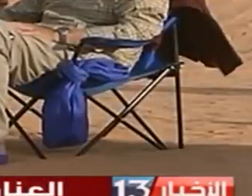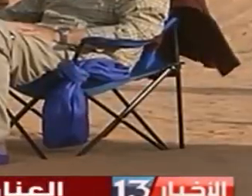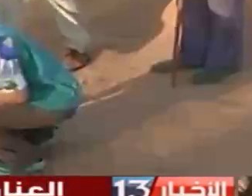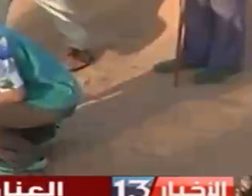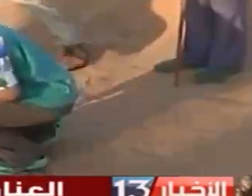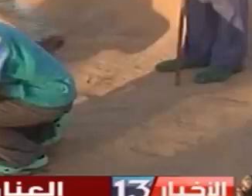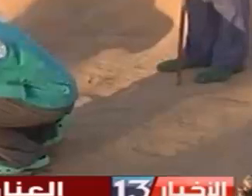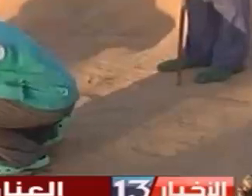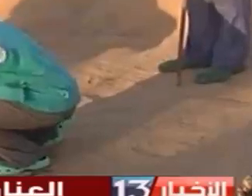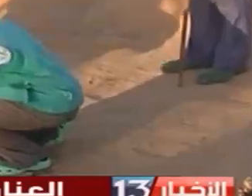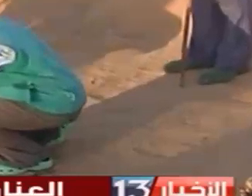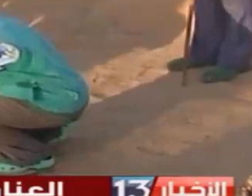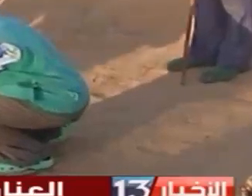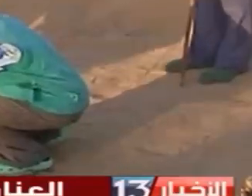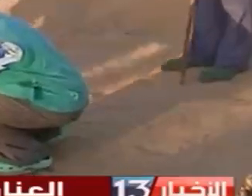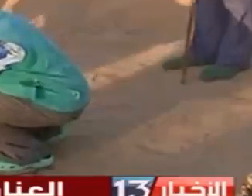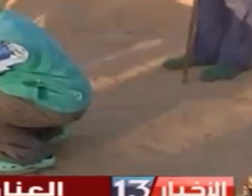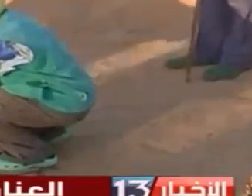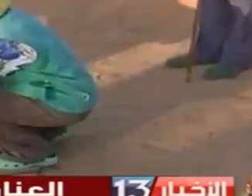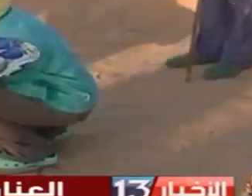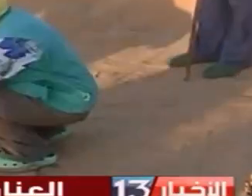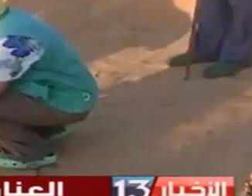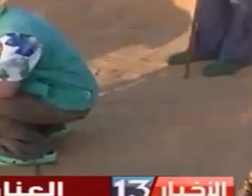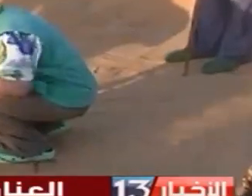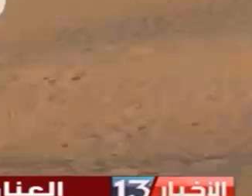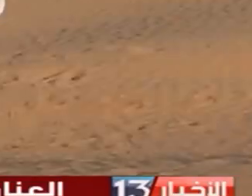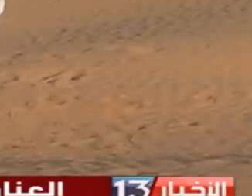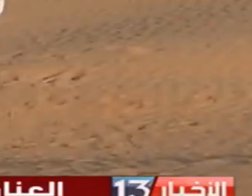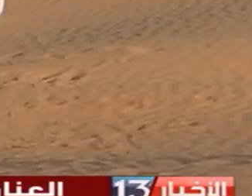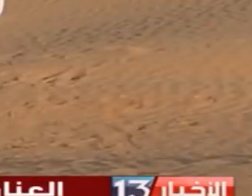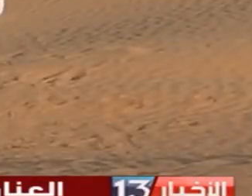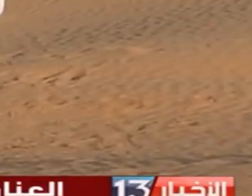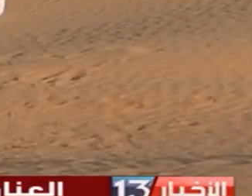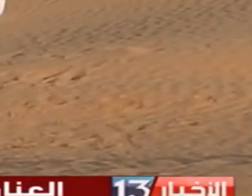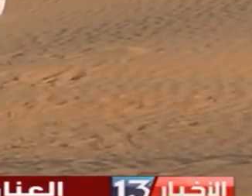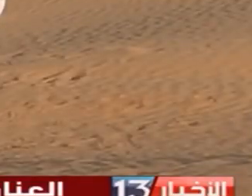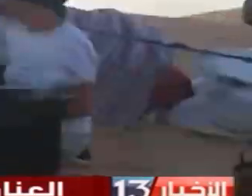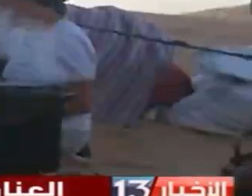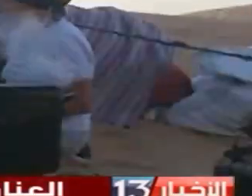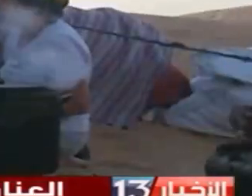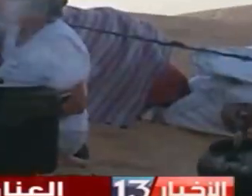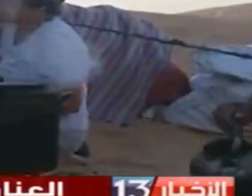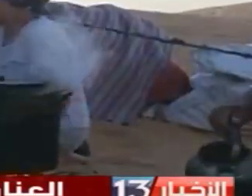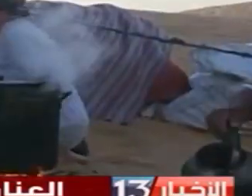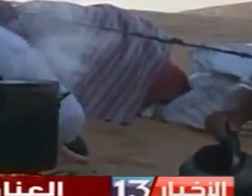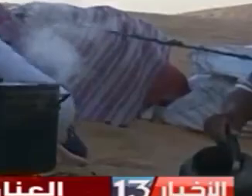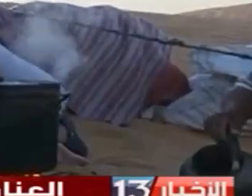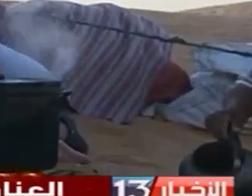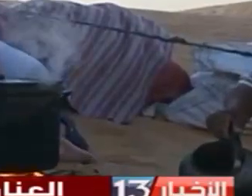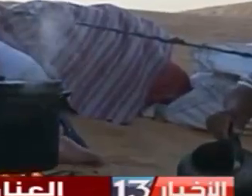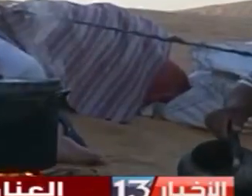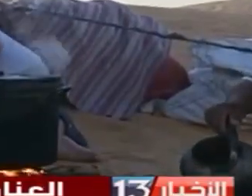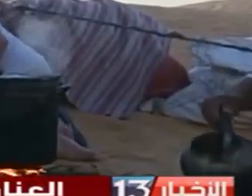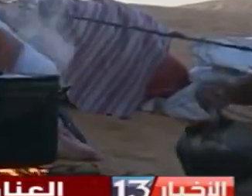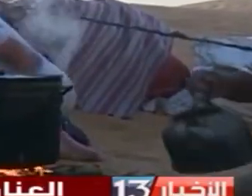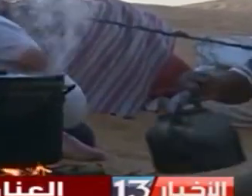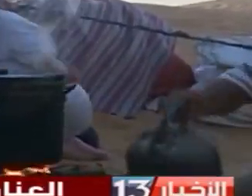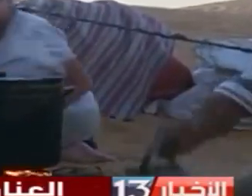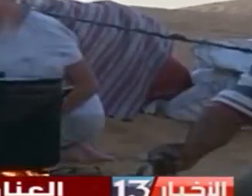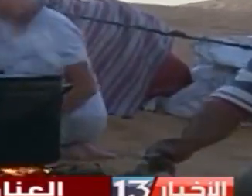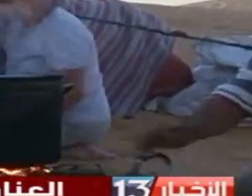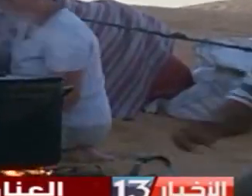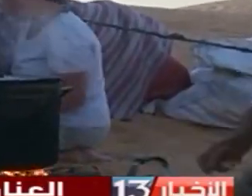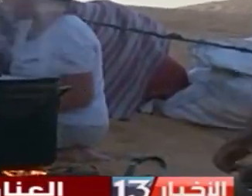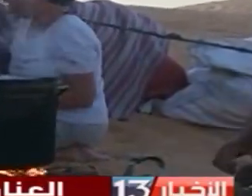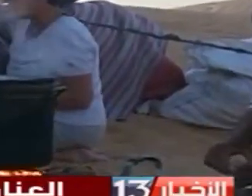تثمين ثروات الصحراء بالجنوب التونسي محور دراسات استراتيجية لملتقى وطني بتطاوين، والمشاركون يشددون